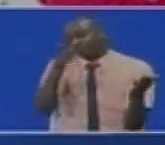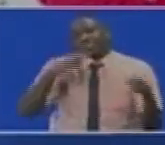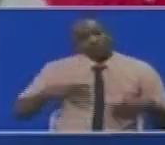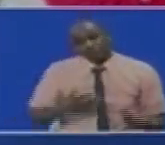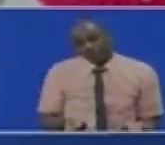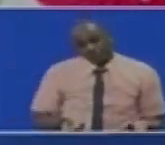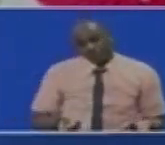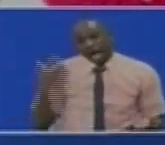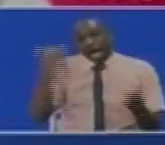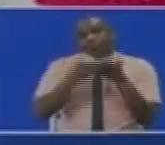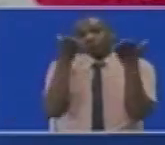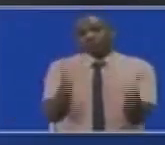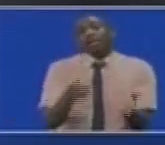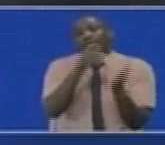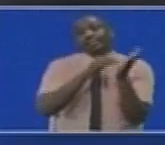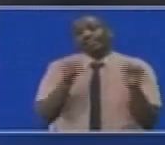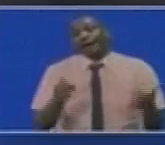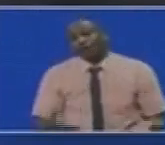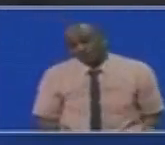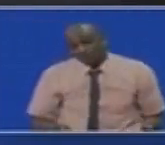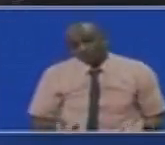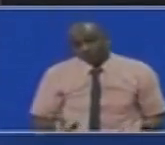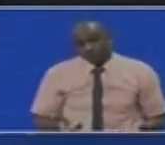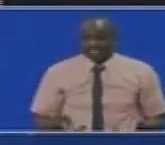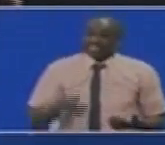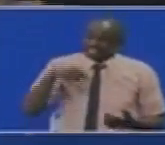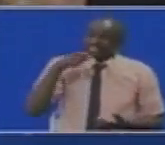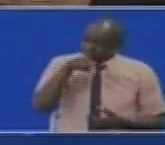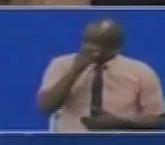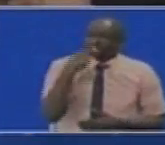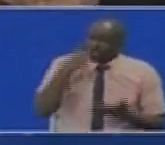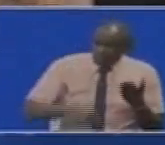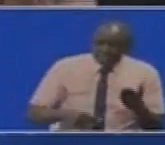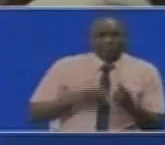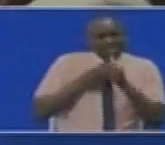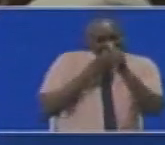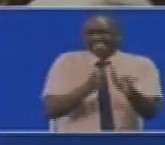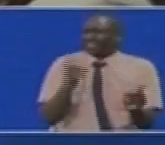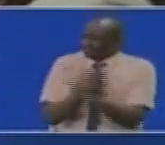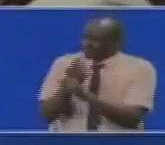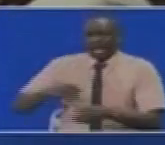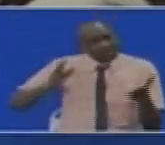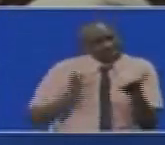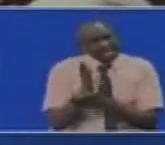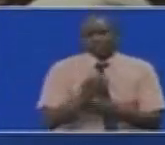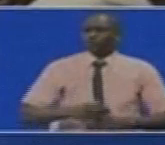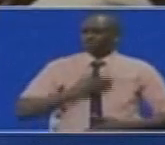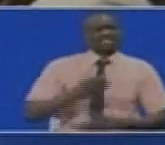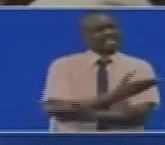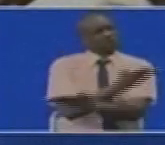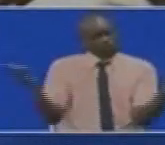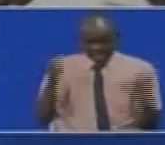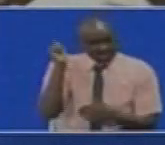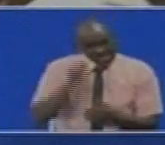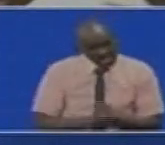watu, mpaka leo hujatoa. Hata hivyo walidai kwamba kila kiongozi ana haki ya kuzuru eneo